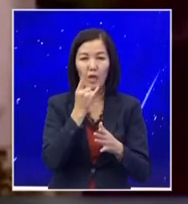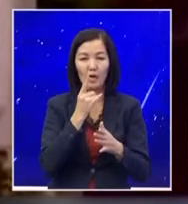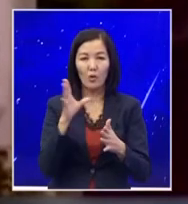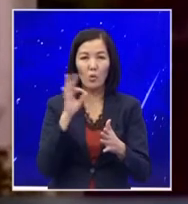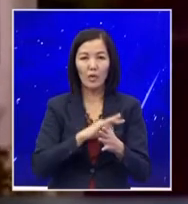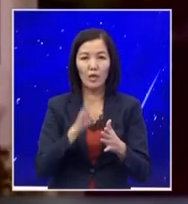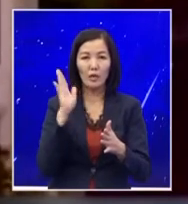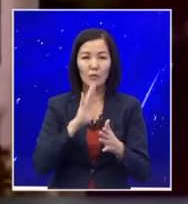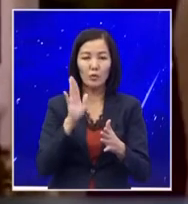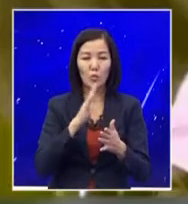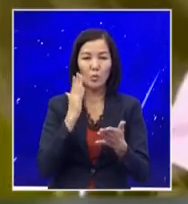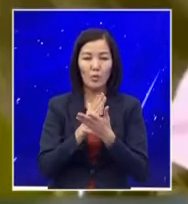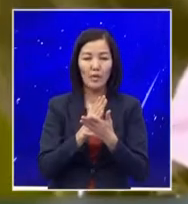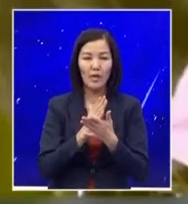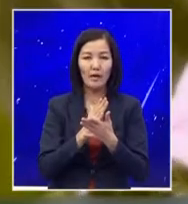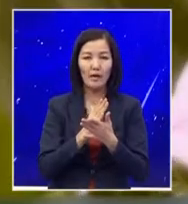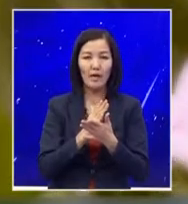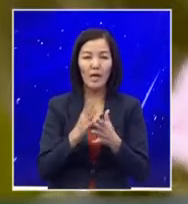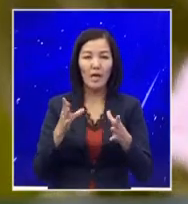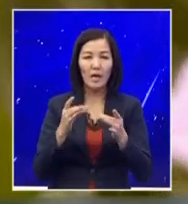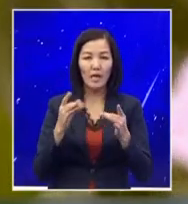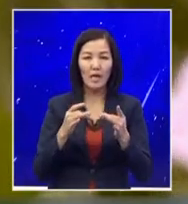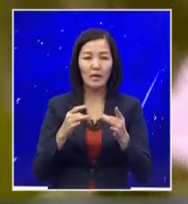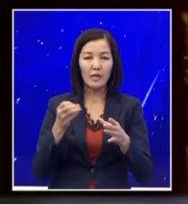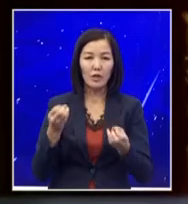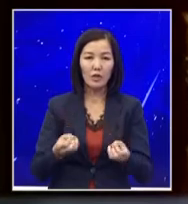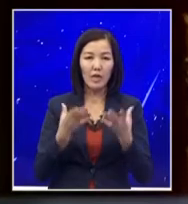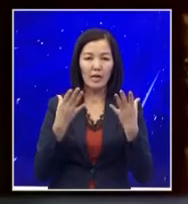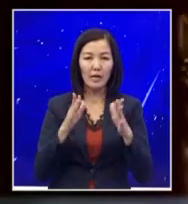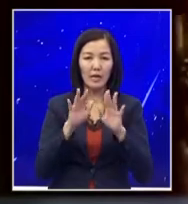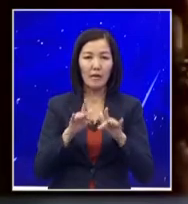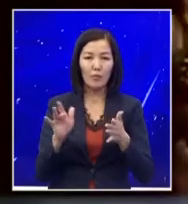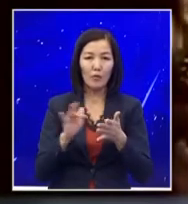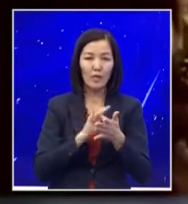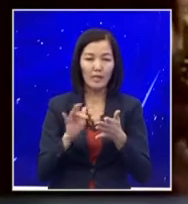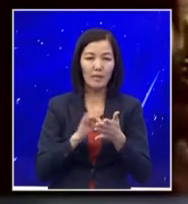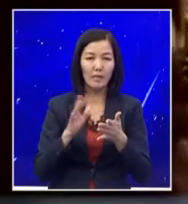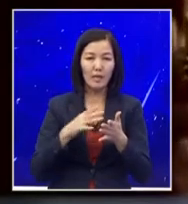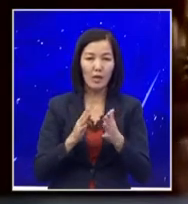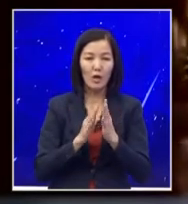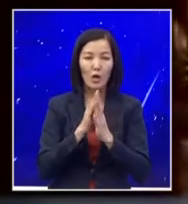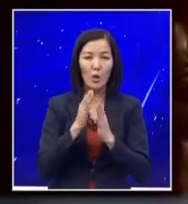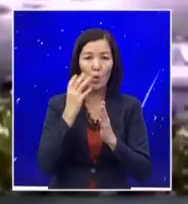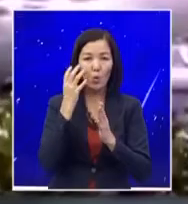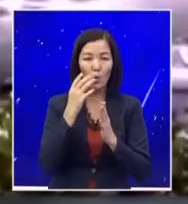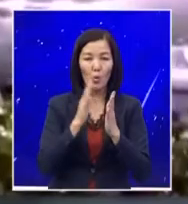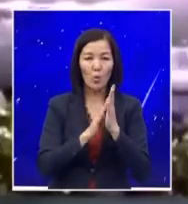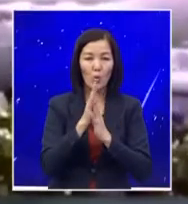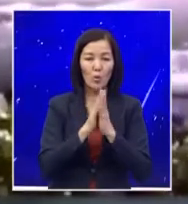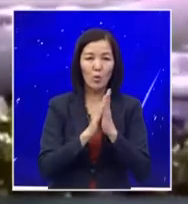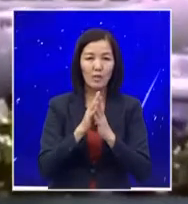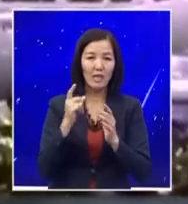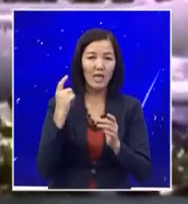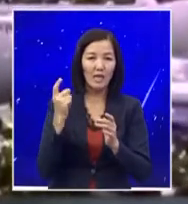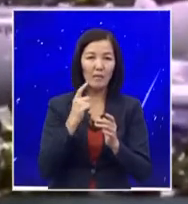су айналып жүреді. Жарық пен ылғалдың қажетті мөлшерін компьютерлер есептейді. Сондай-ақ, көкөніс өсіруде ешқандай химикаттар